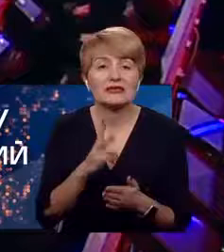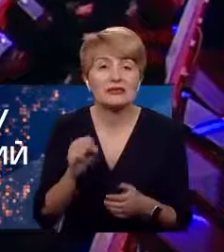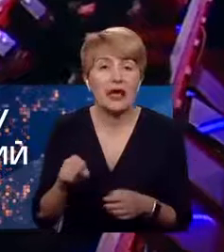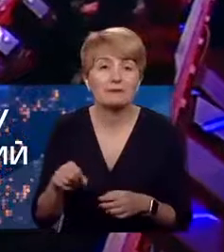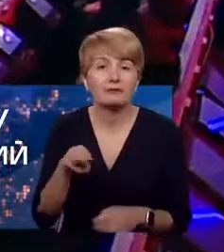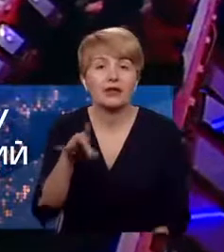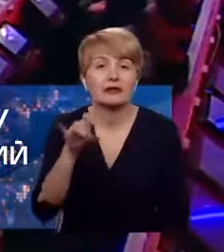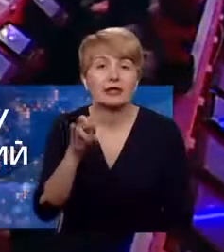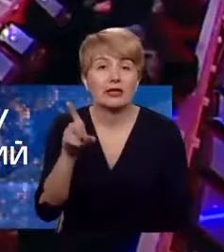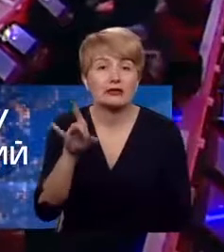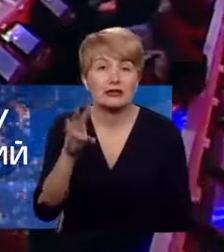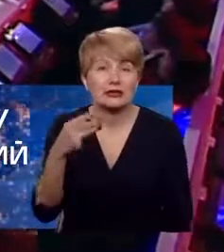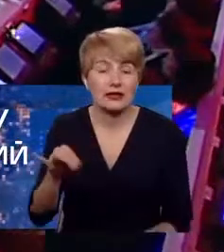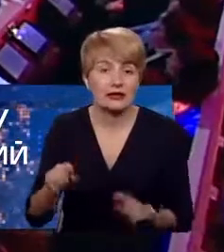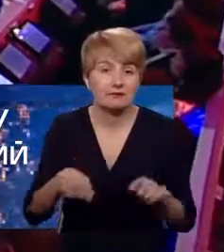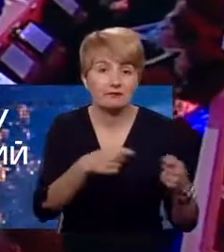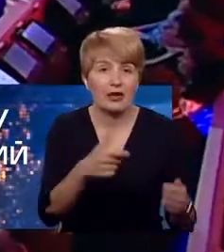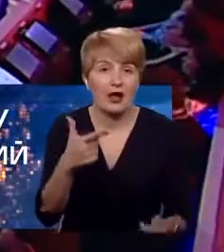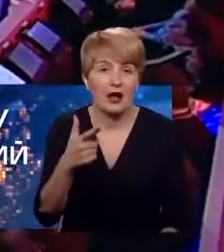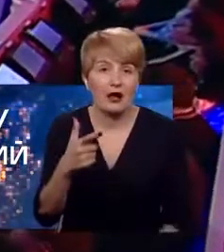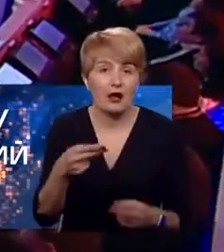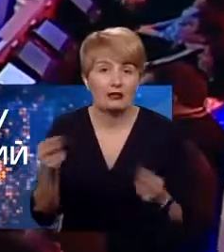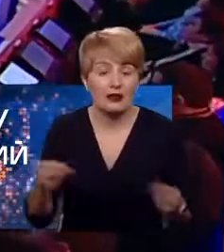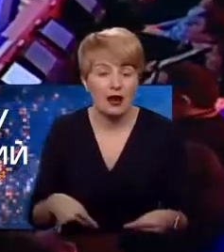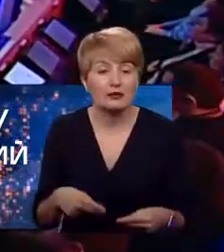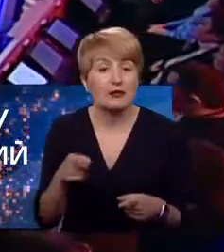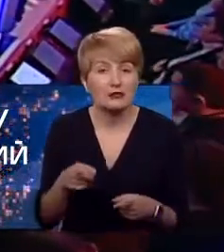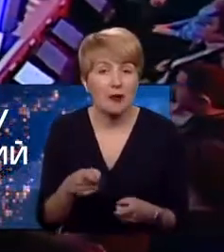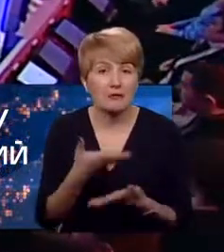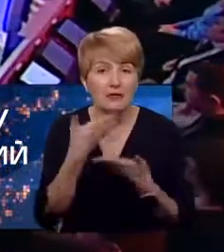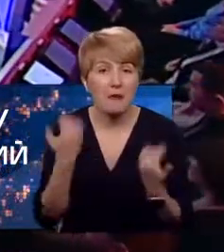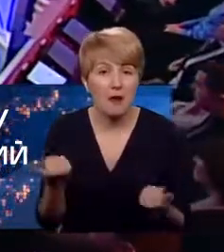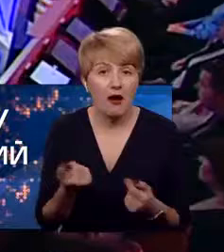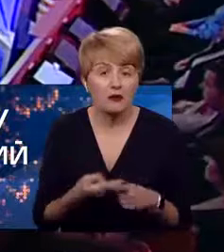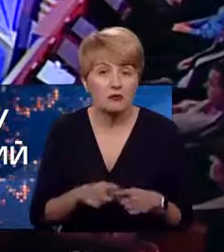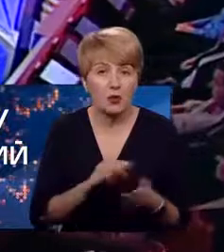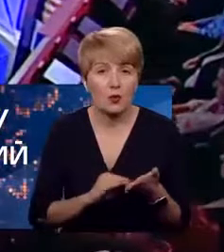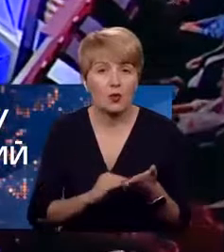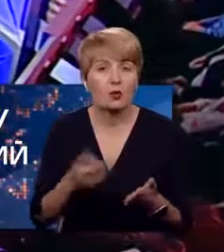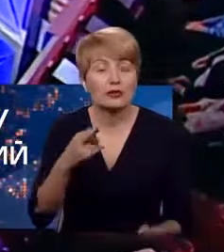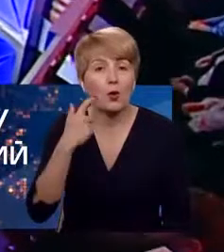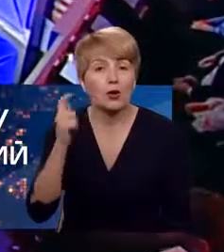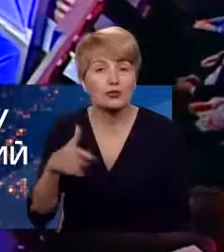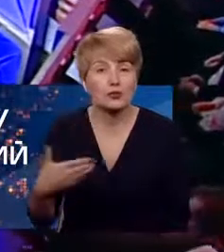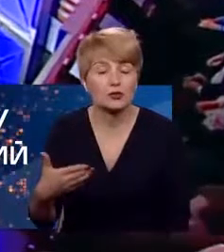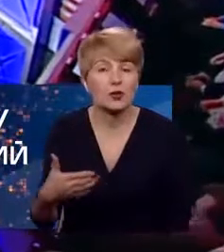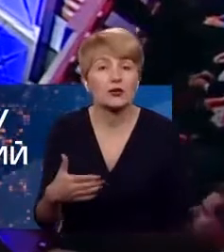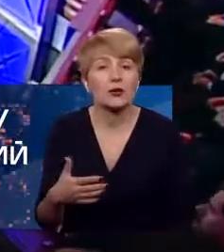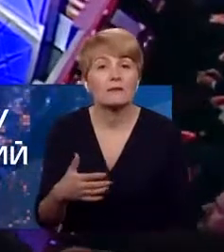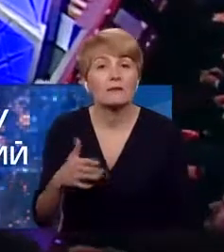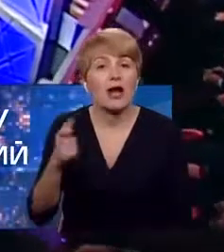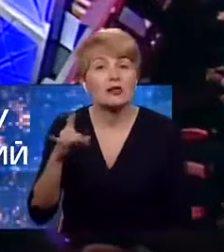В транзитному контракті таких гарантій чомусь не виявилося для української сторони. «Газпром» фактично